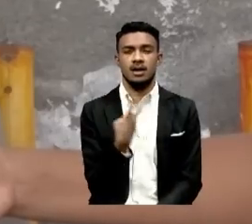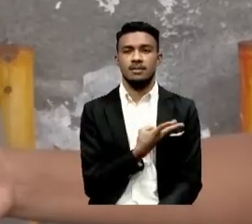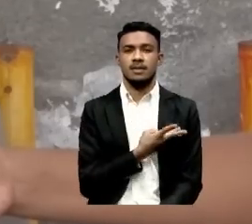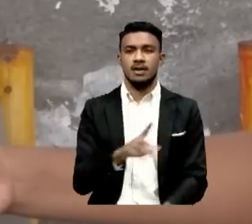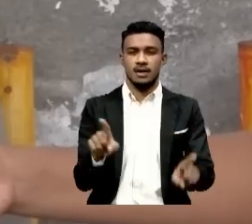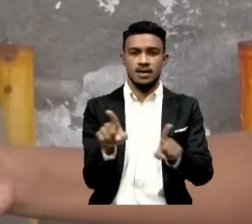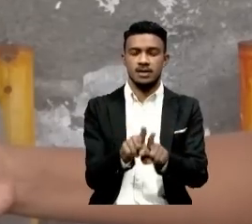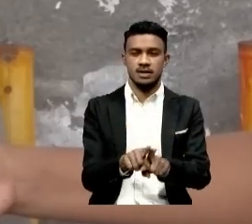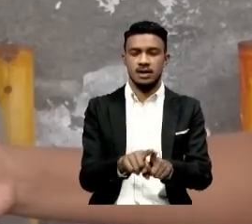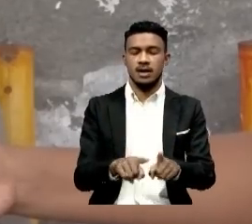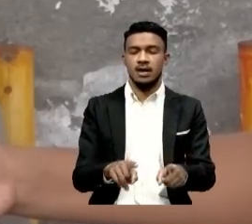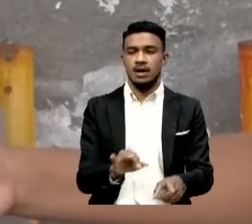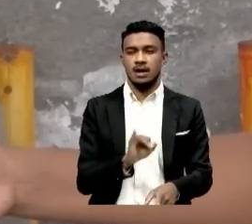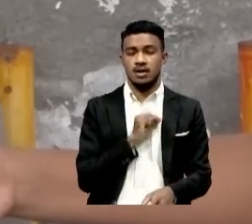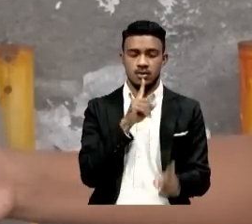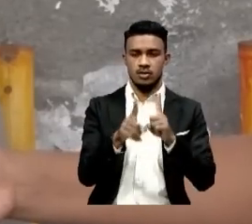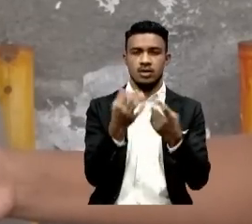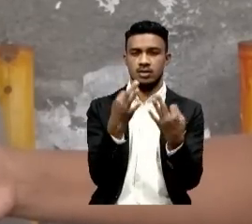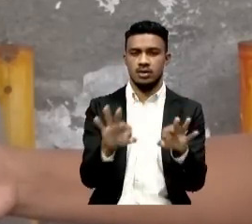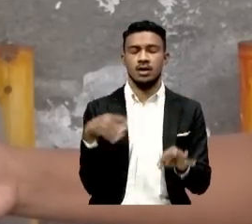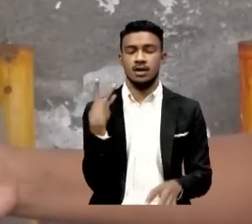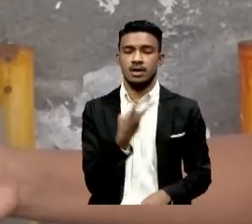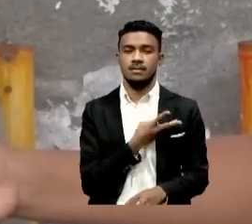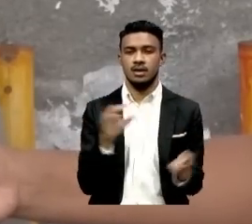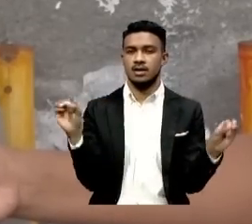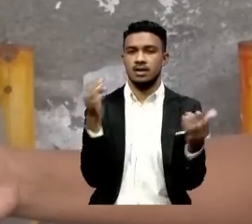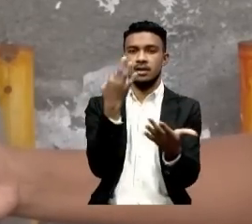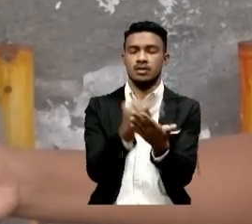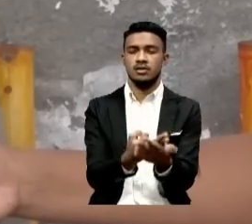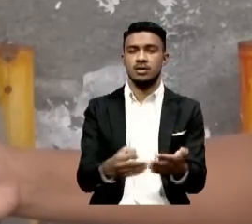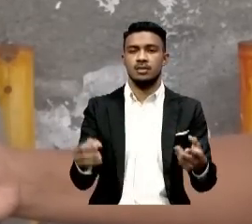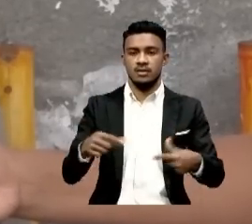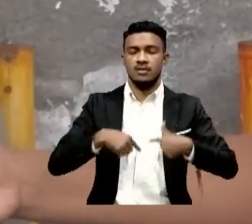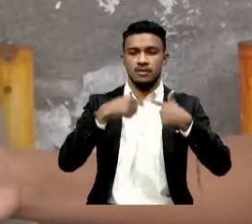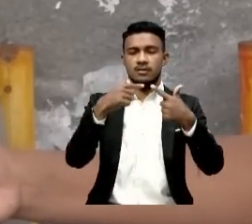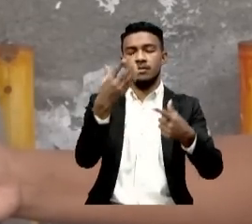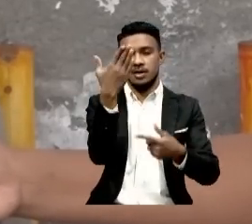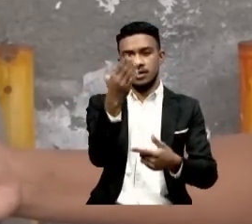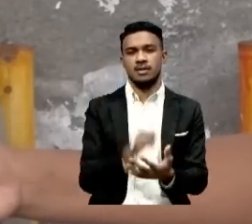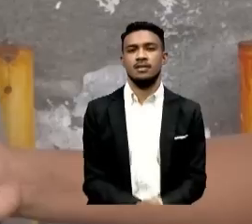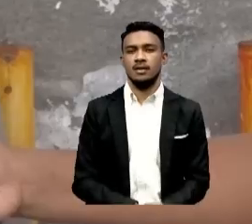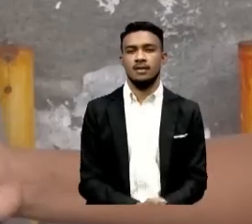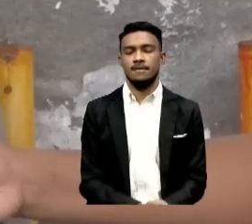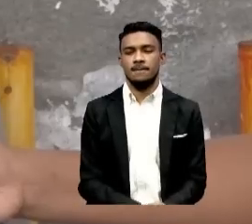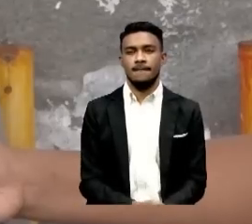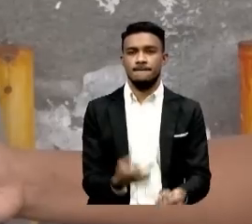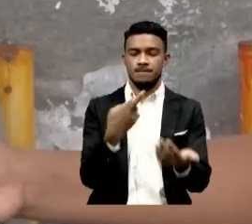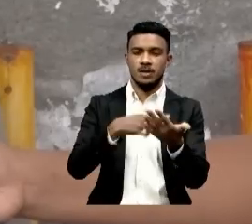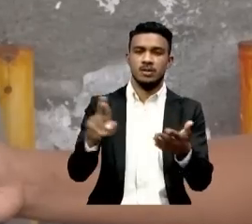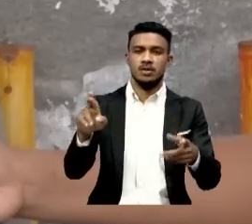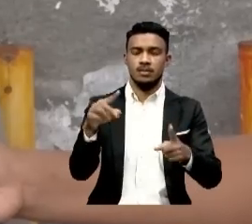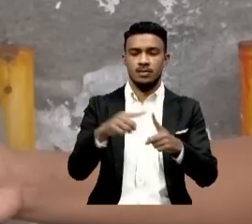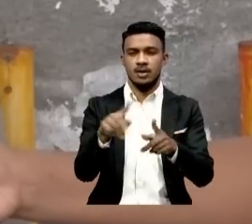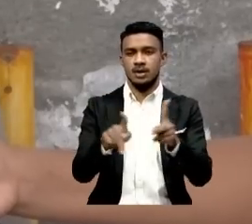dificultade ma zo ina otetiona kata ami lai horsamento propri de parte al des lokasan ko di identifica combatente sembe ki